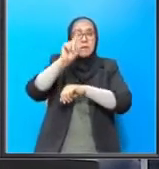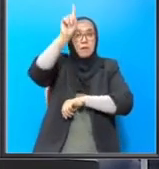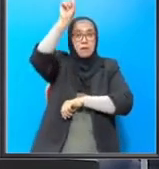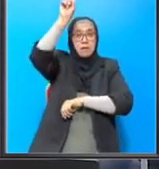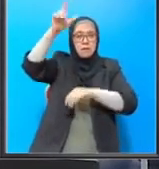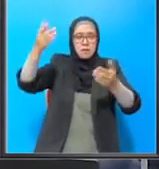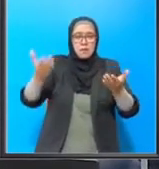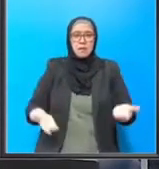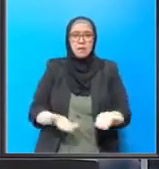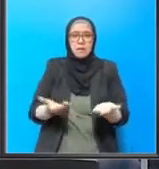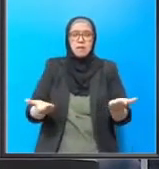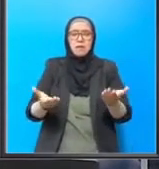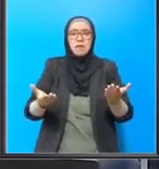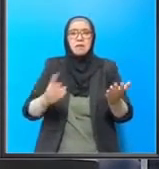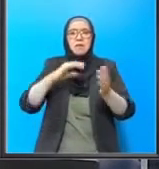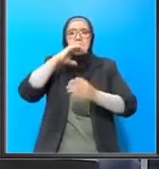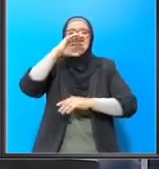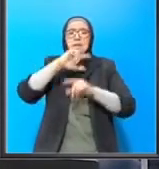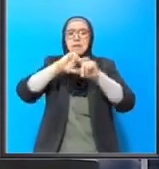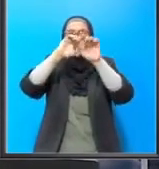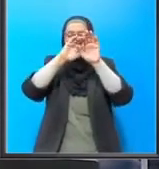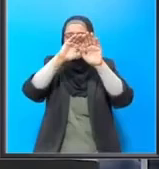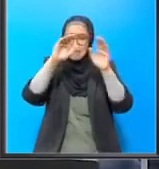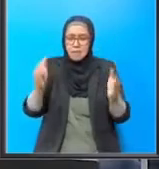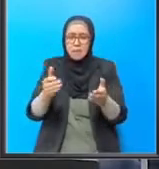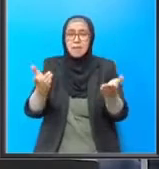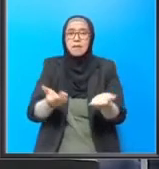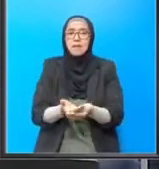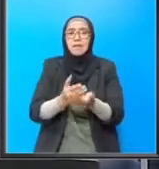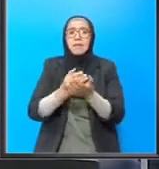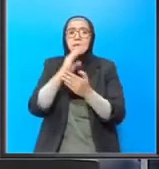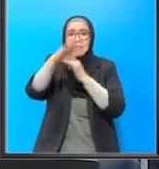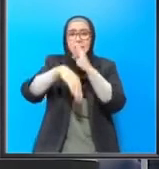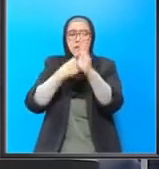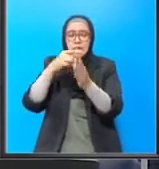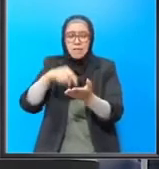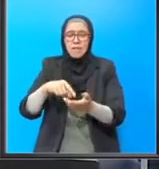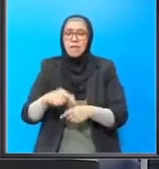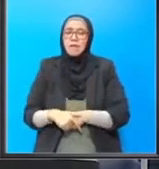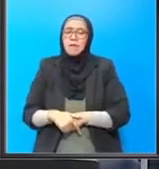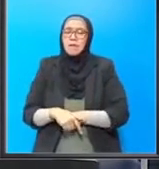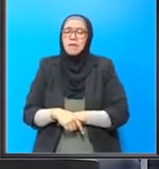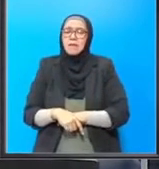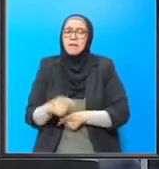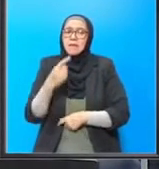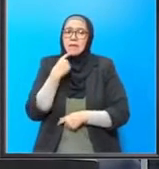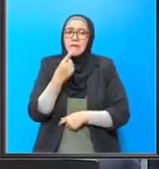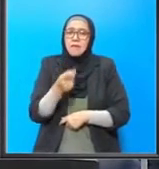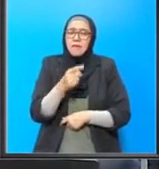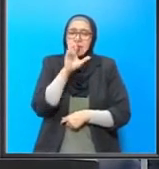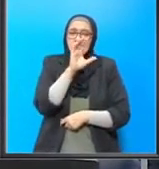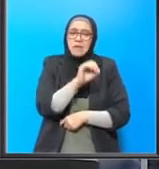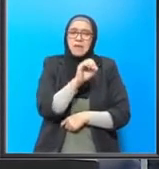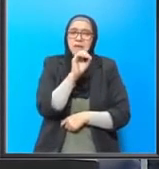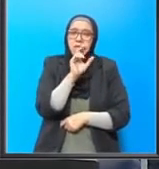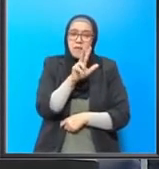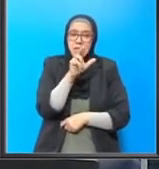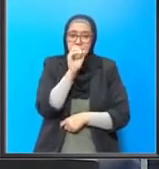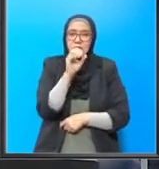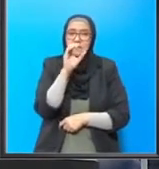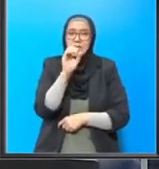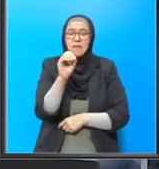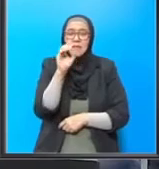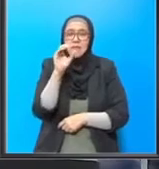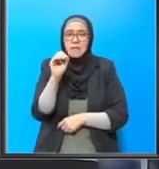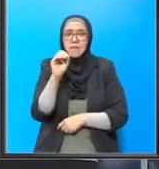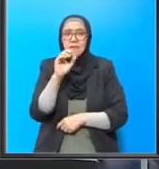yang ada dalam agak kita yang kedua ya itulah di butiran kosong 300